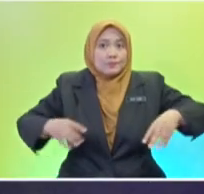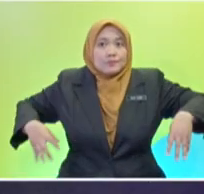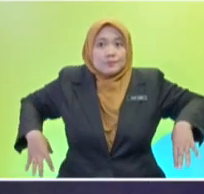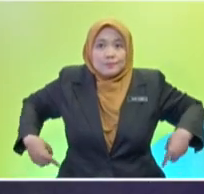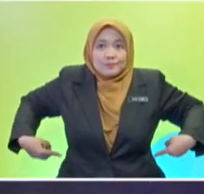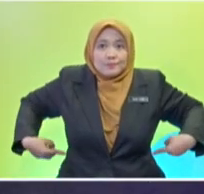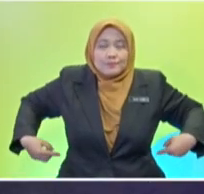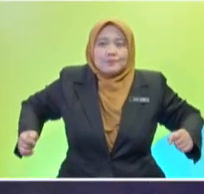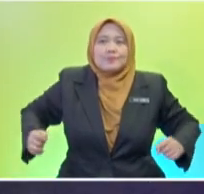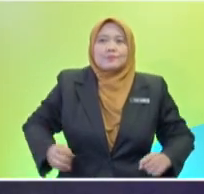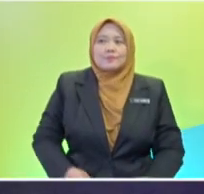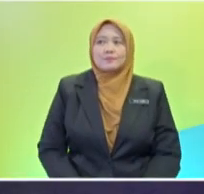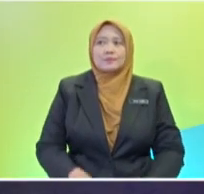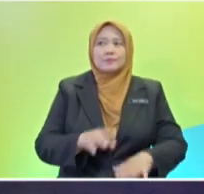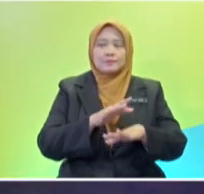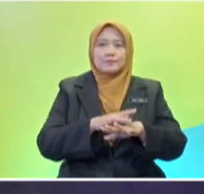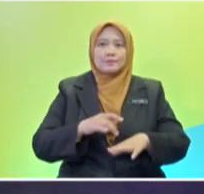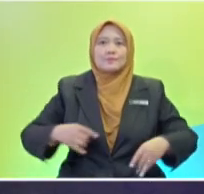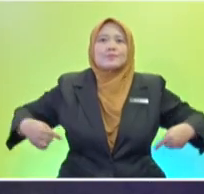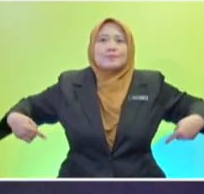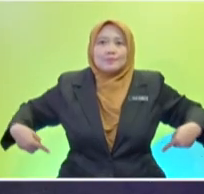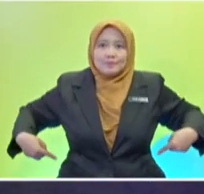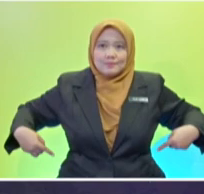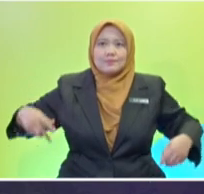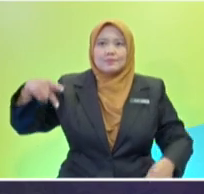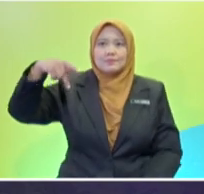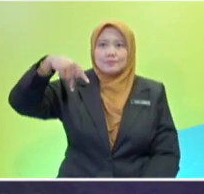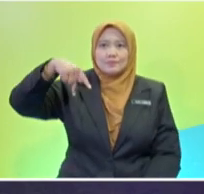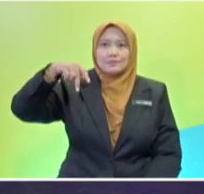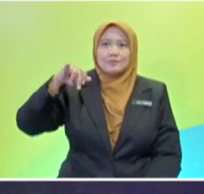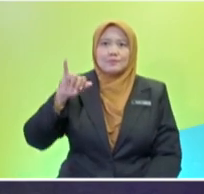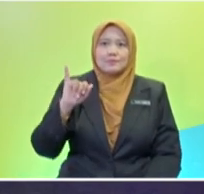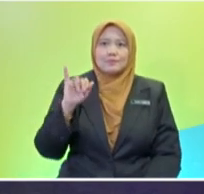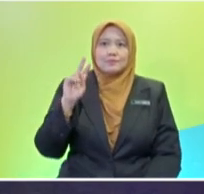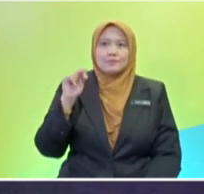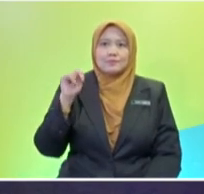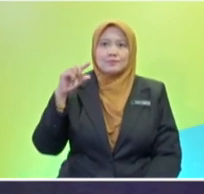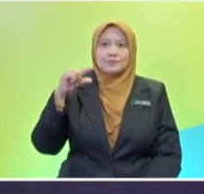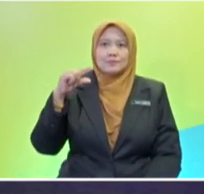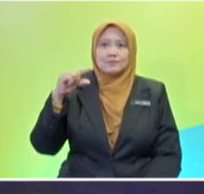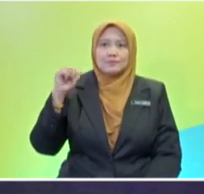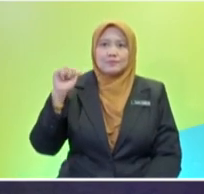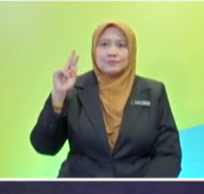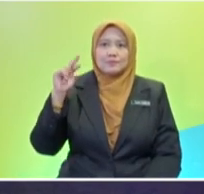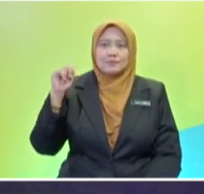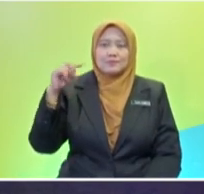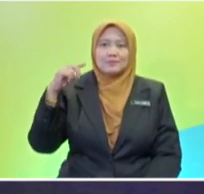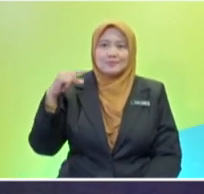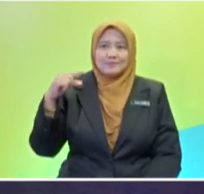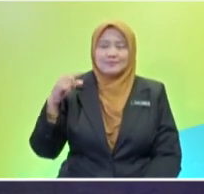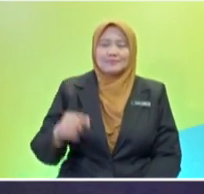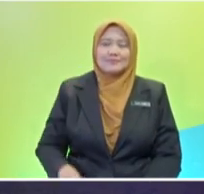yang kita Panggil sebagai pinggang kalau kita dari Sugan biji itu